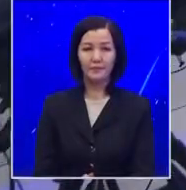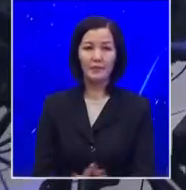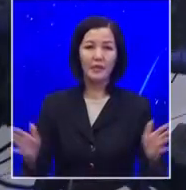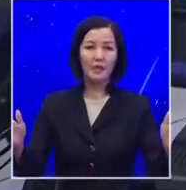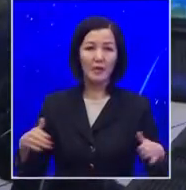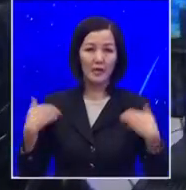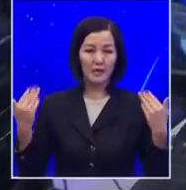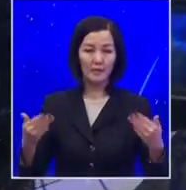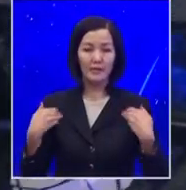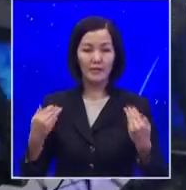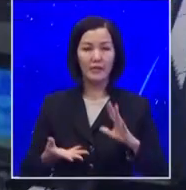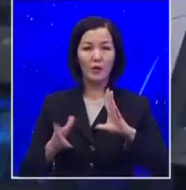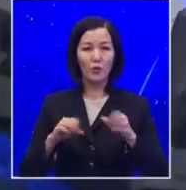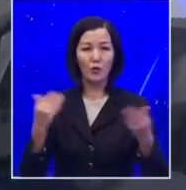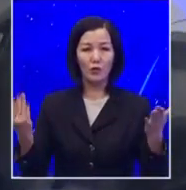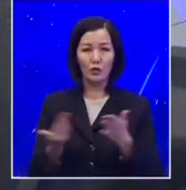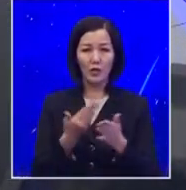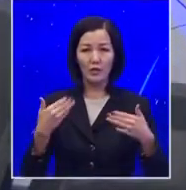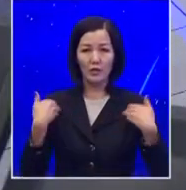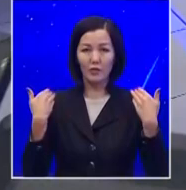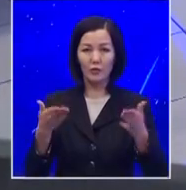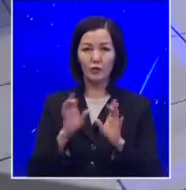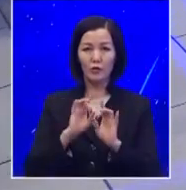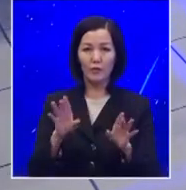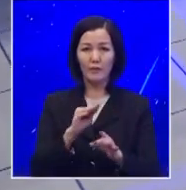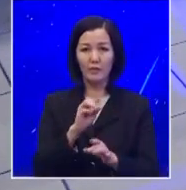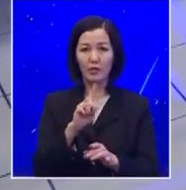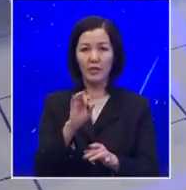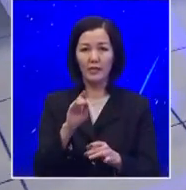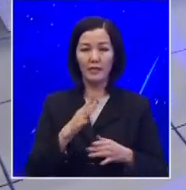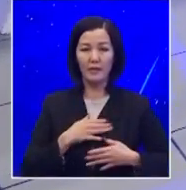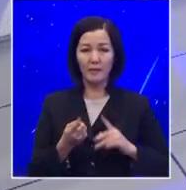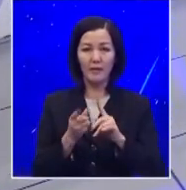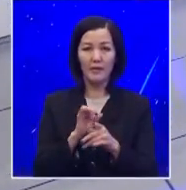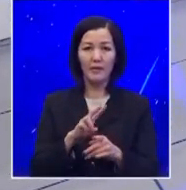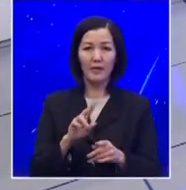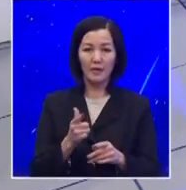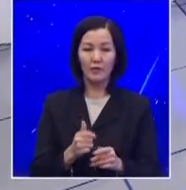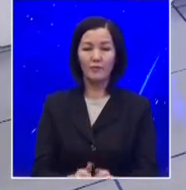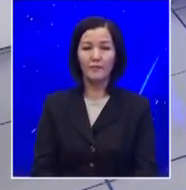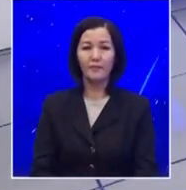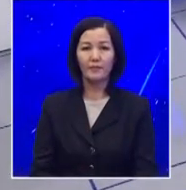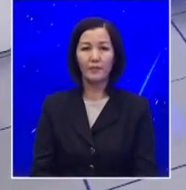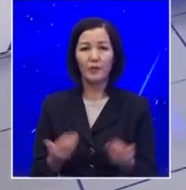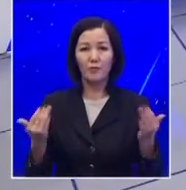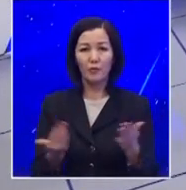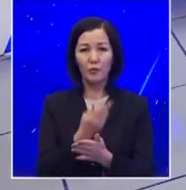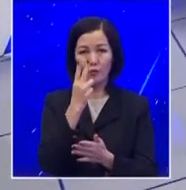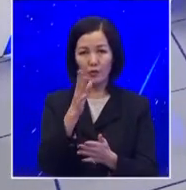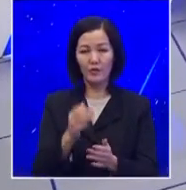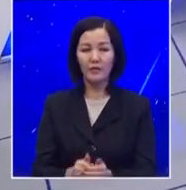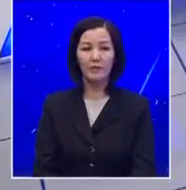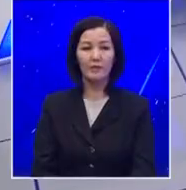Армыстар аймақтың бастарнасының тікелей эфирінде жаңалықтар. Студияда Жазира Исаева, Сурда Аудармада, Айгүл Жұмашқызы. Бүгін